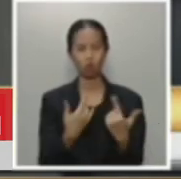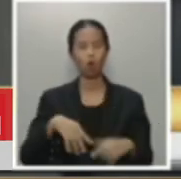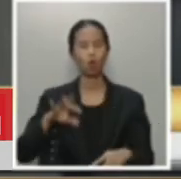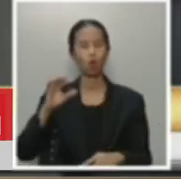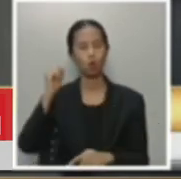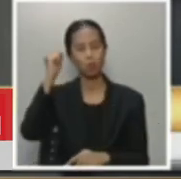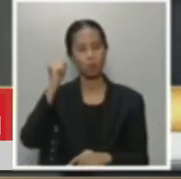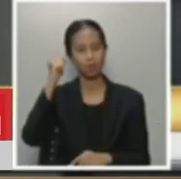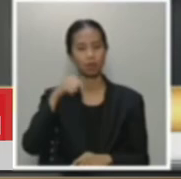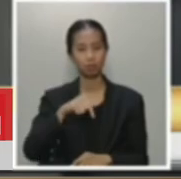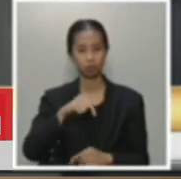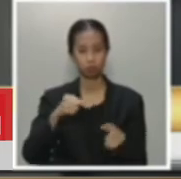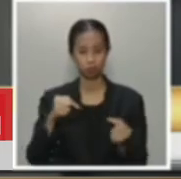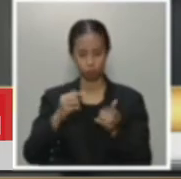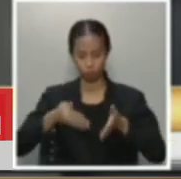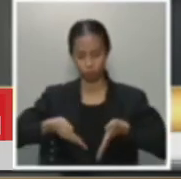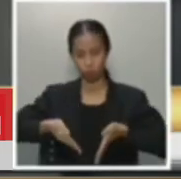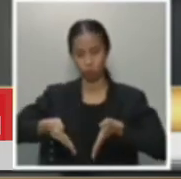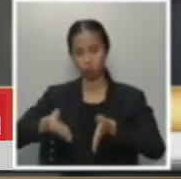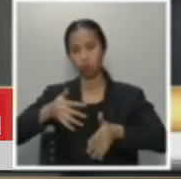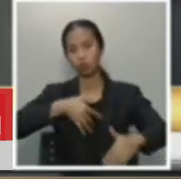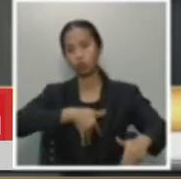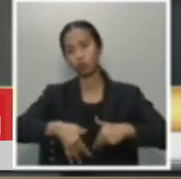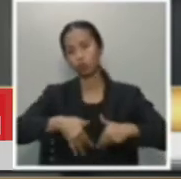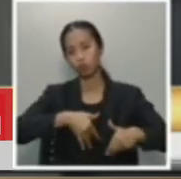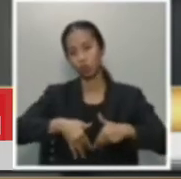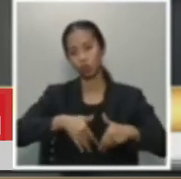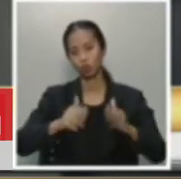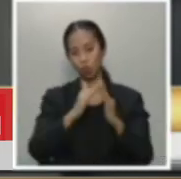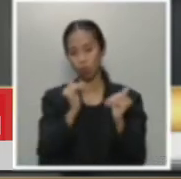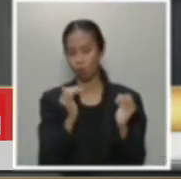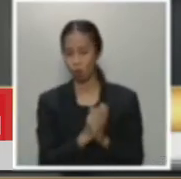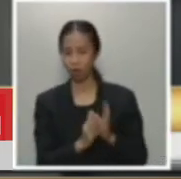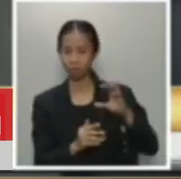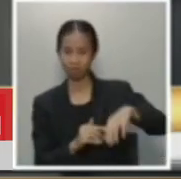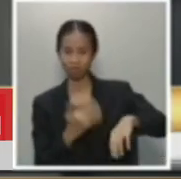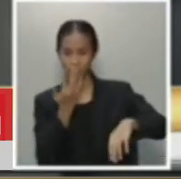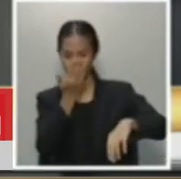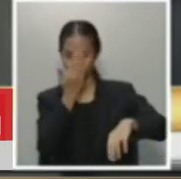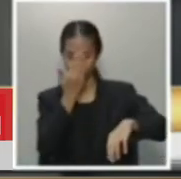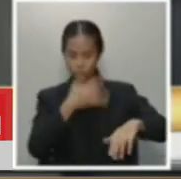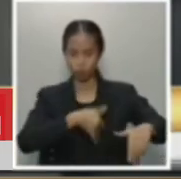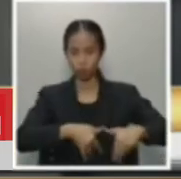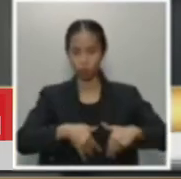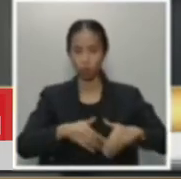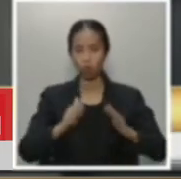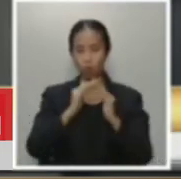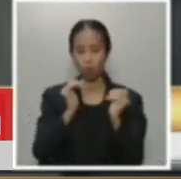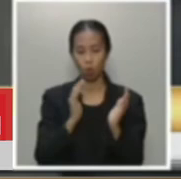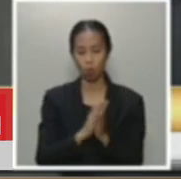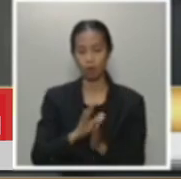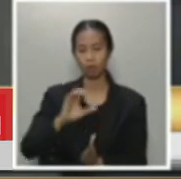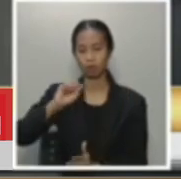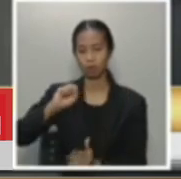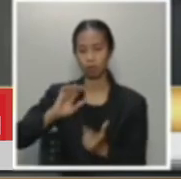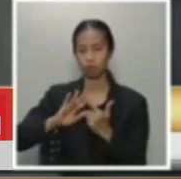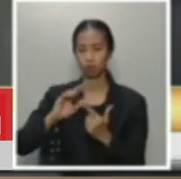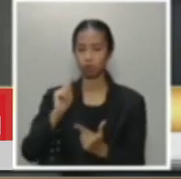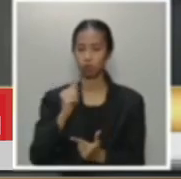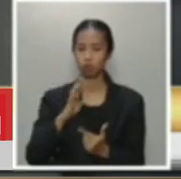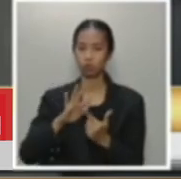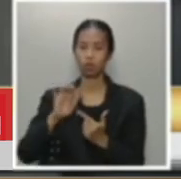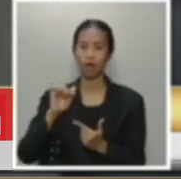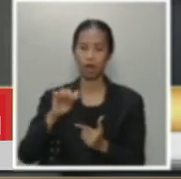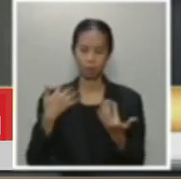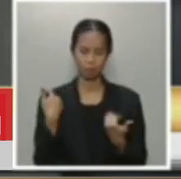นถนนเลียบชุมชนวัดสุทาโพธนะคะหน้าชุมชนวัดสุทาวาสจะมีศาลาพักผู้โดย